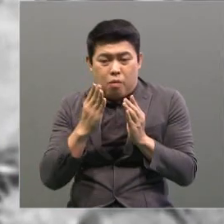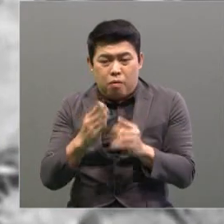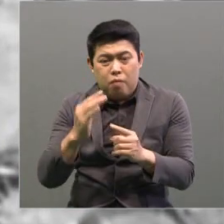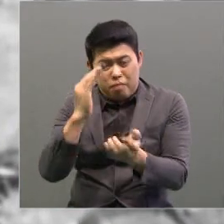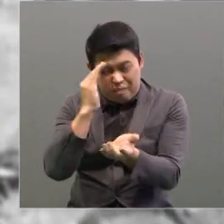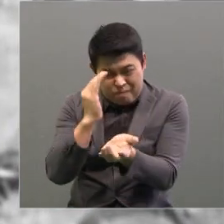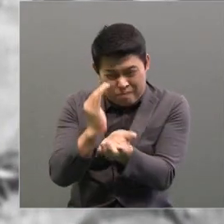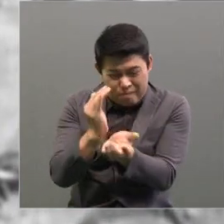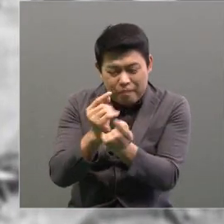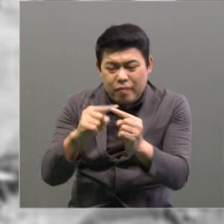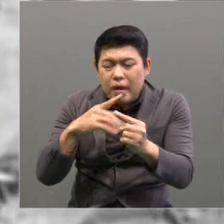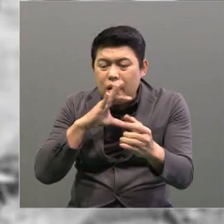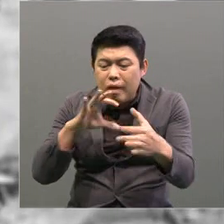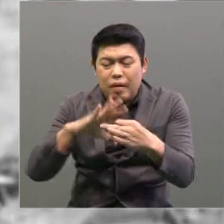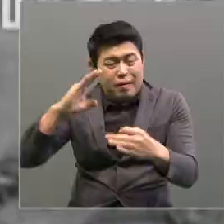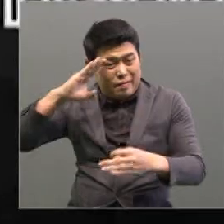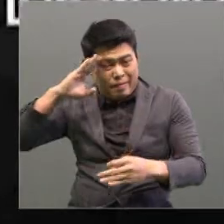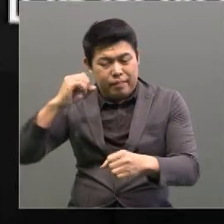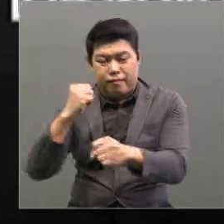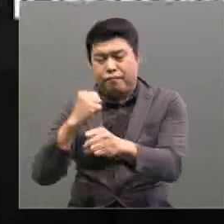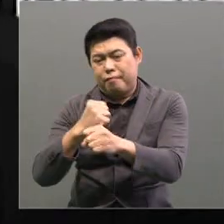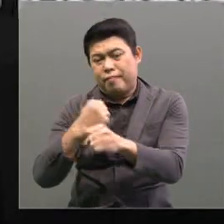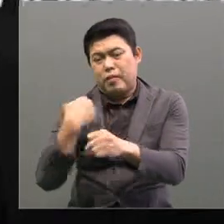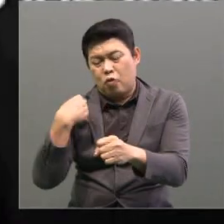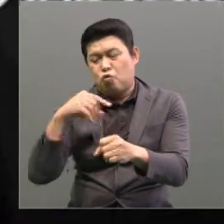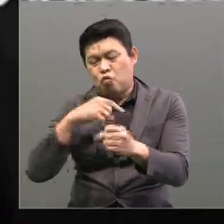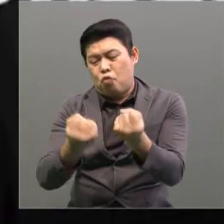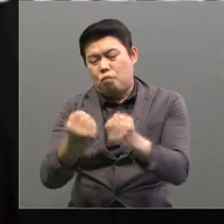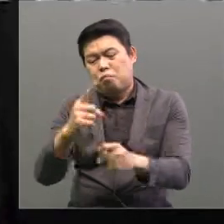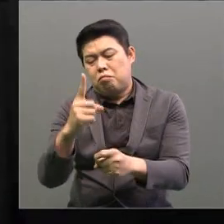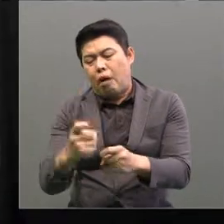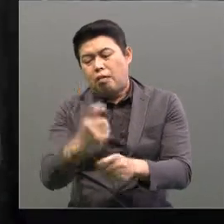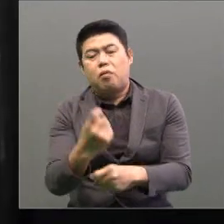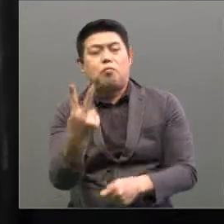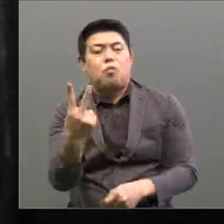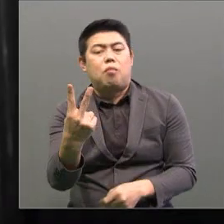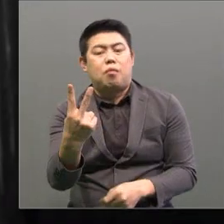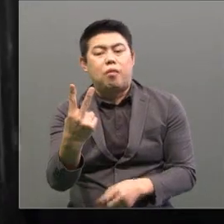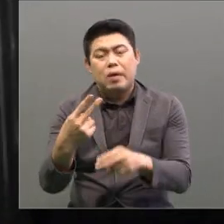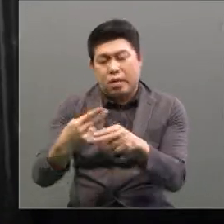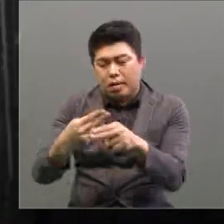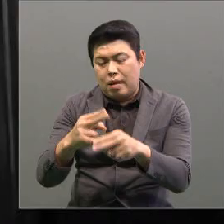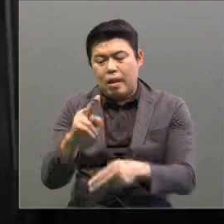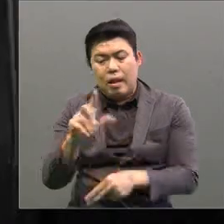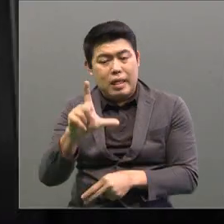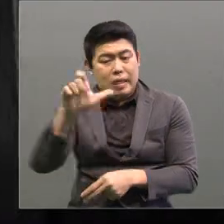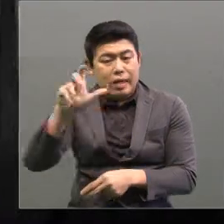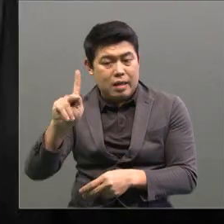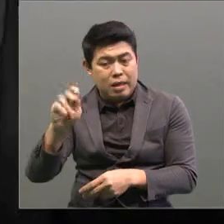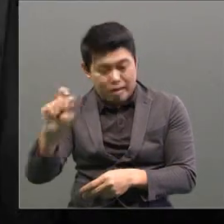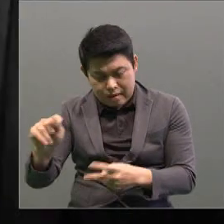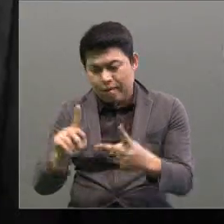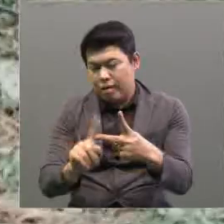ก็บกู้และทำลายวัตถุระเบิดหน่วยเฉพาะกิจอโนไทยที่อยู่ในรถเสียชีวิต2นายค่ะก็คือพันตรีลิขิตวิทยประภ